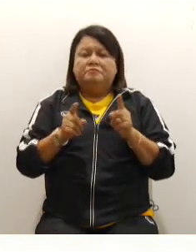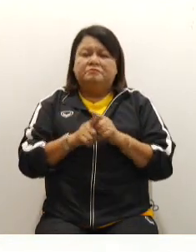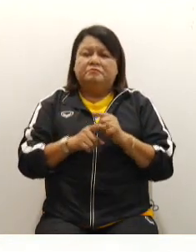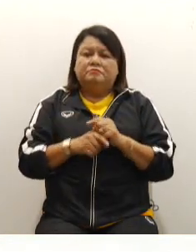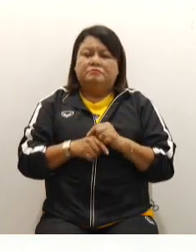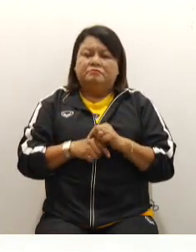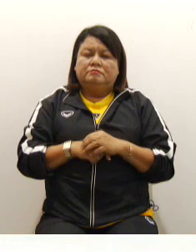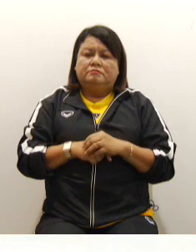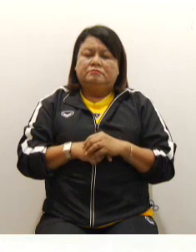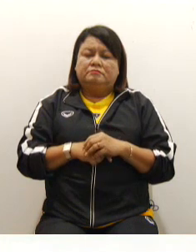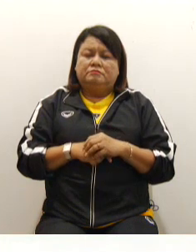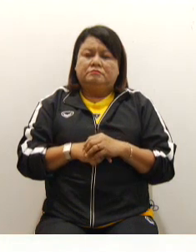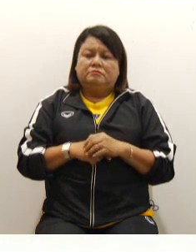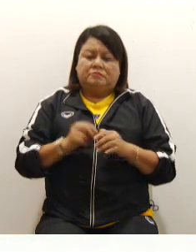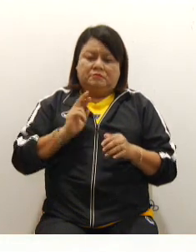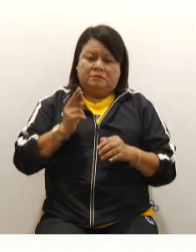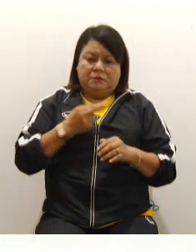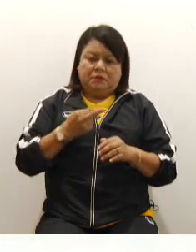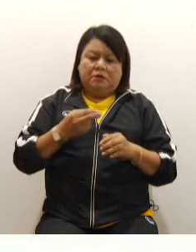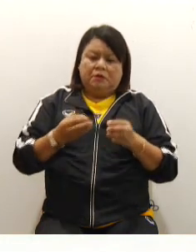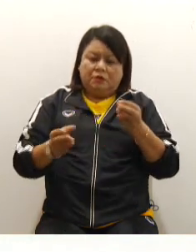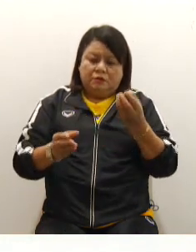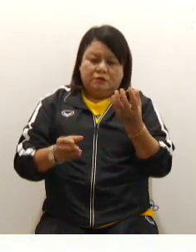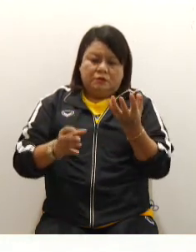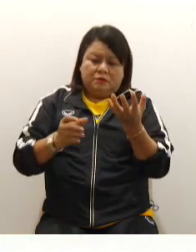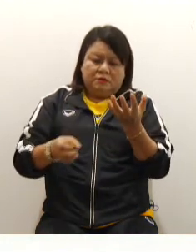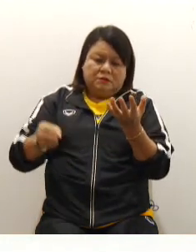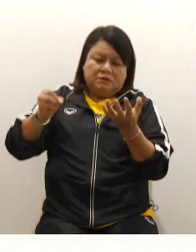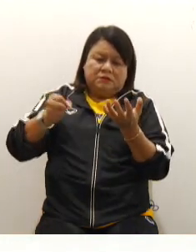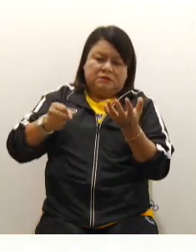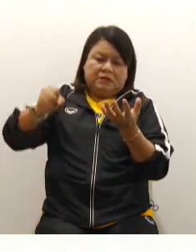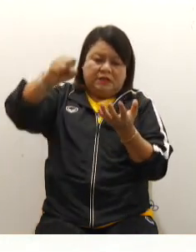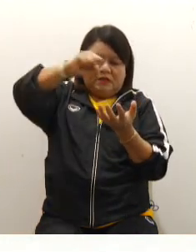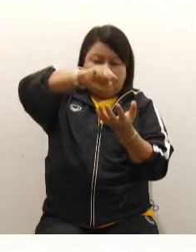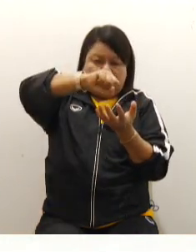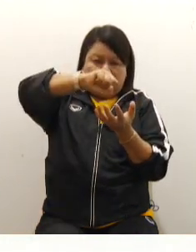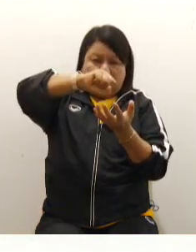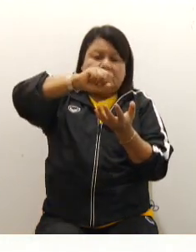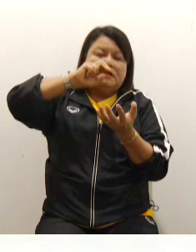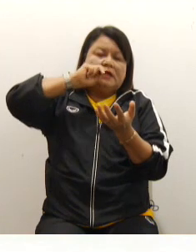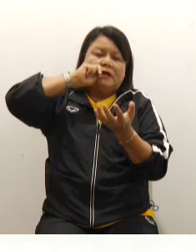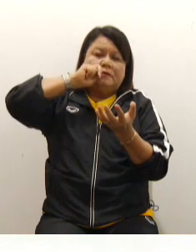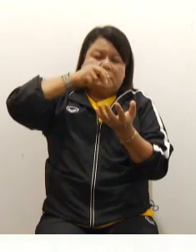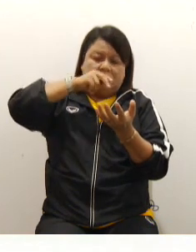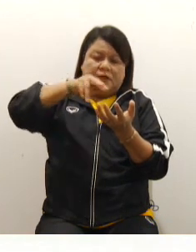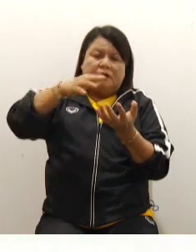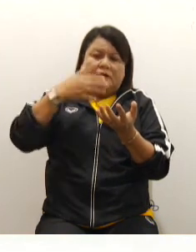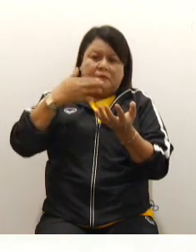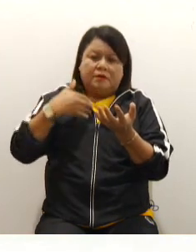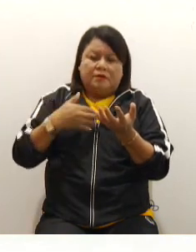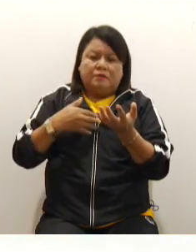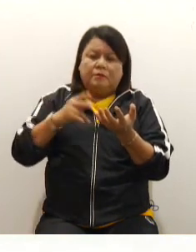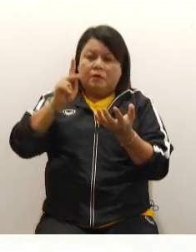นั่นก็คือว่าการที่เราเทกรดลงไปในน้ำเพื่อกระจายความร้อนนะคะเพื่อให้น้ำเนี่ยตอนนี้มันไม่ร้อนแต่ถ้าเอากร